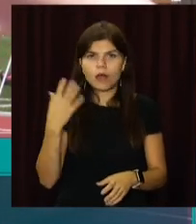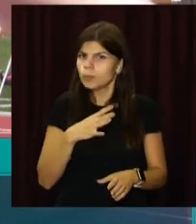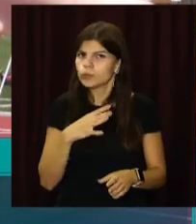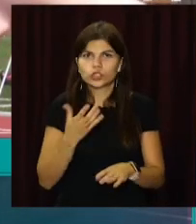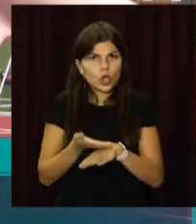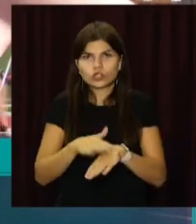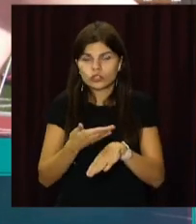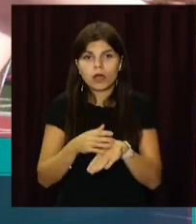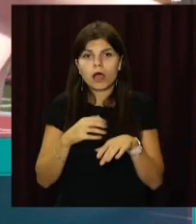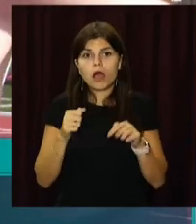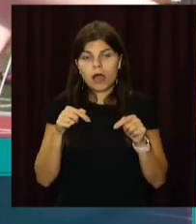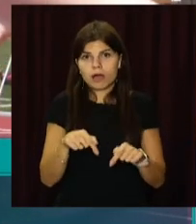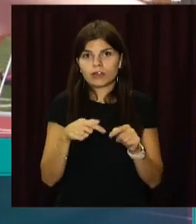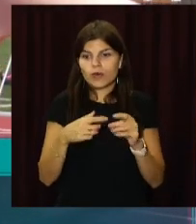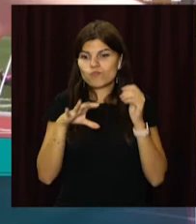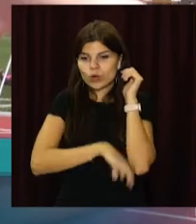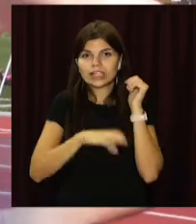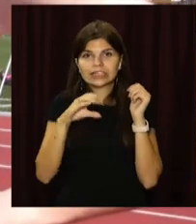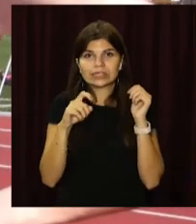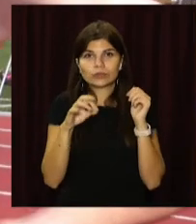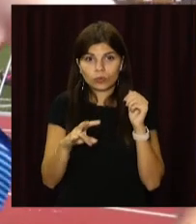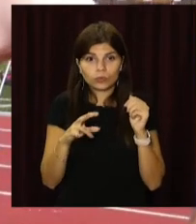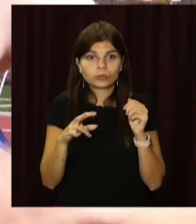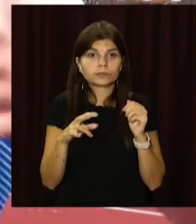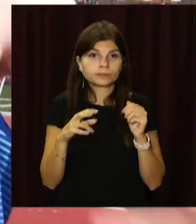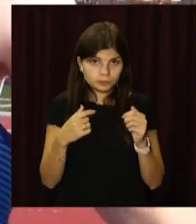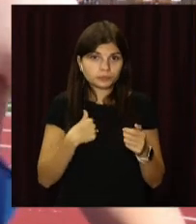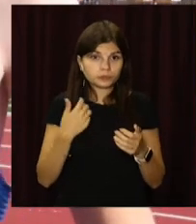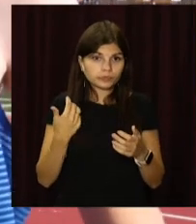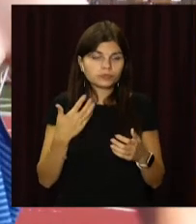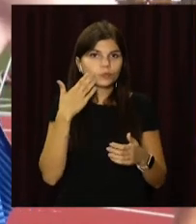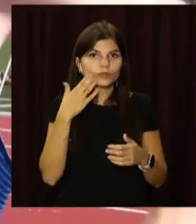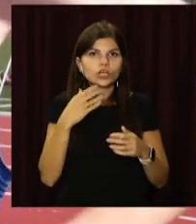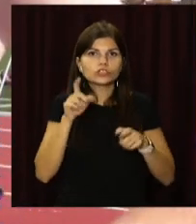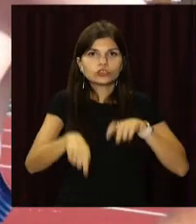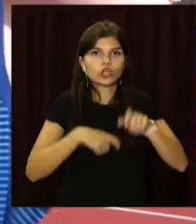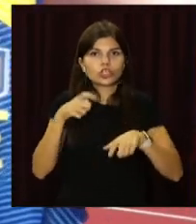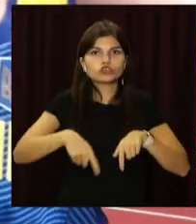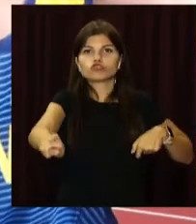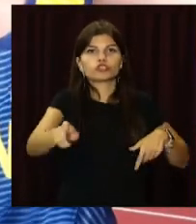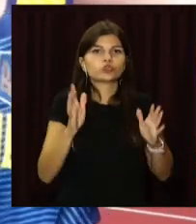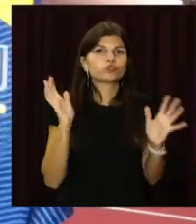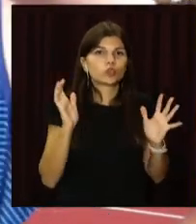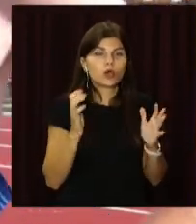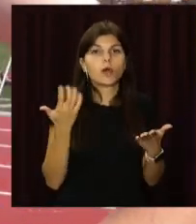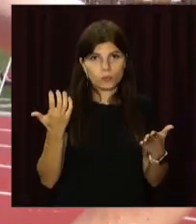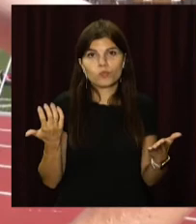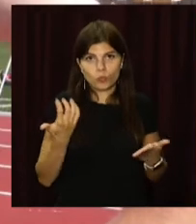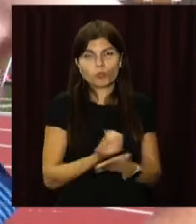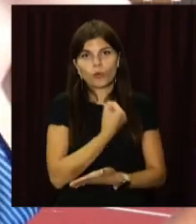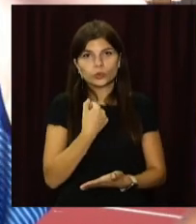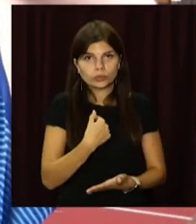І от в кінці сезону, наконец-то, побігавши другими шагами, більш широкими, мені вийшло тим, який потрібен